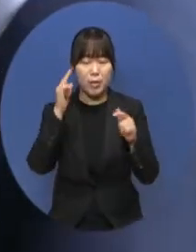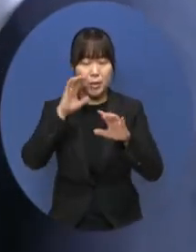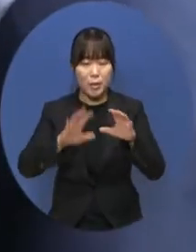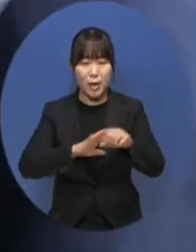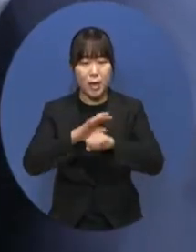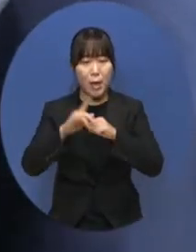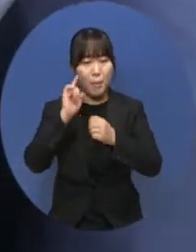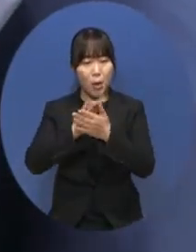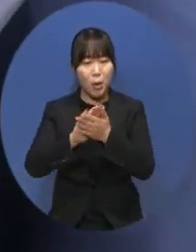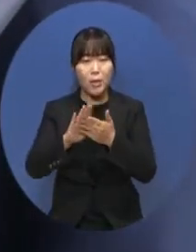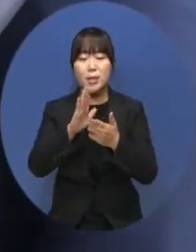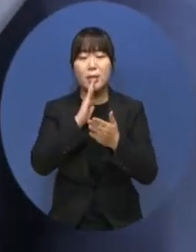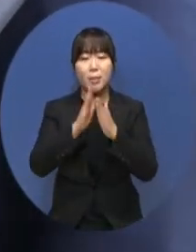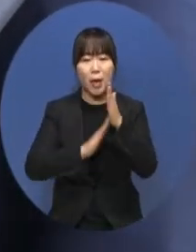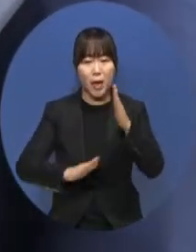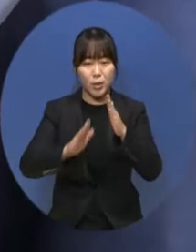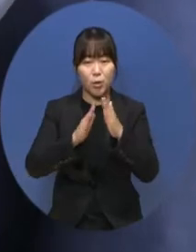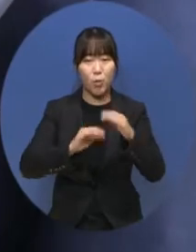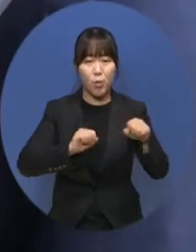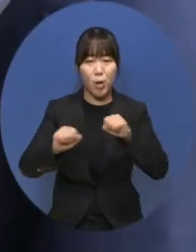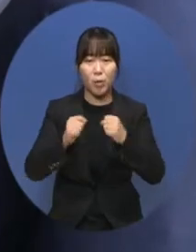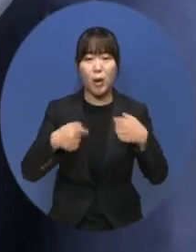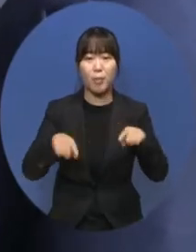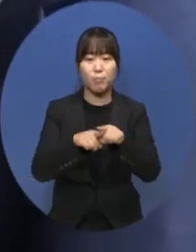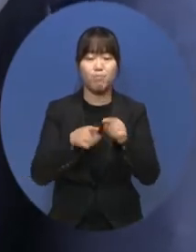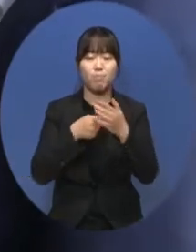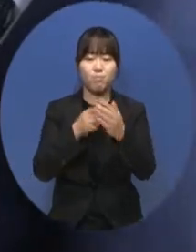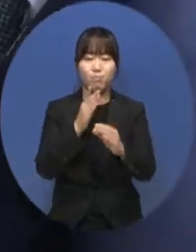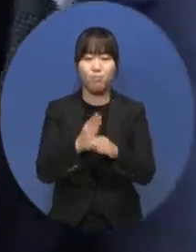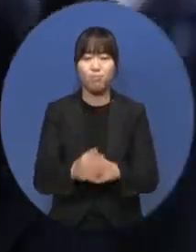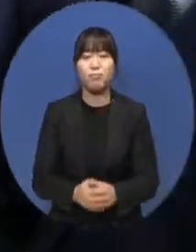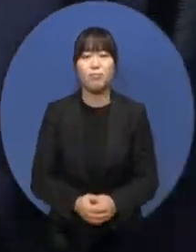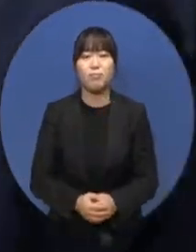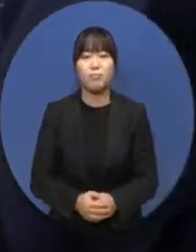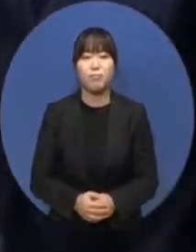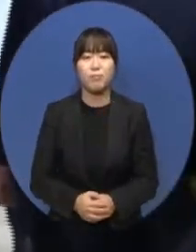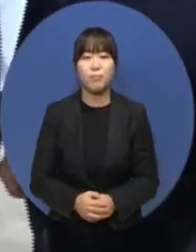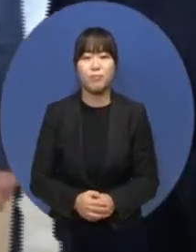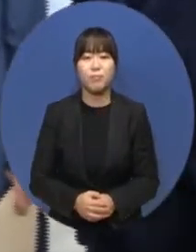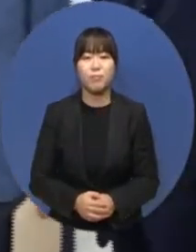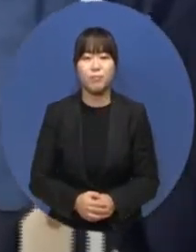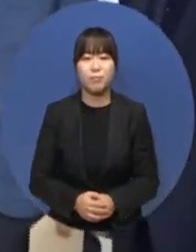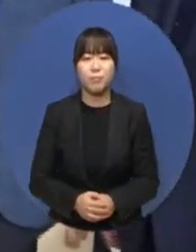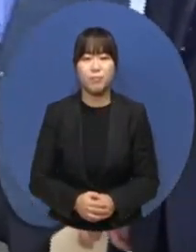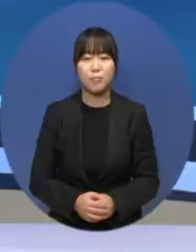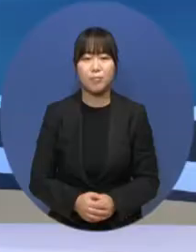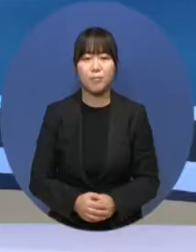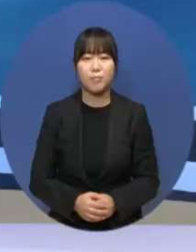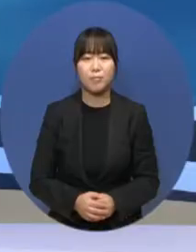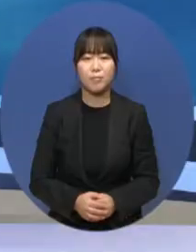평화와 참가정운동을 전개하고 있습니다. 복지TV 뉴스 서정량입니다.